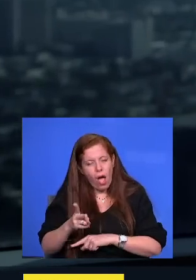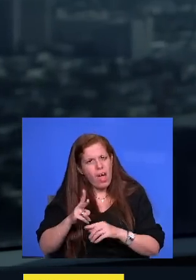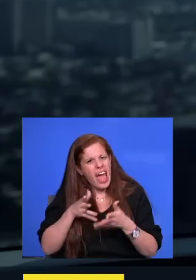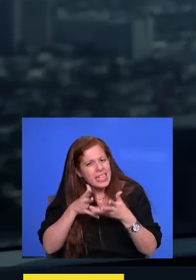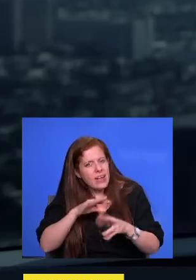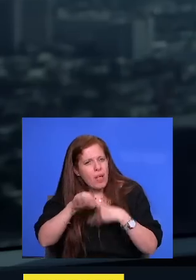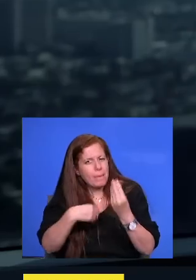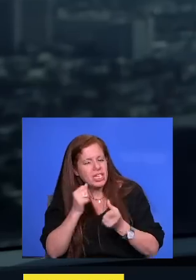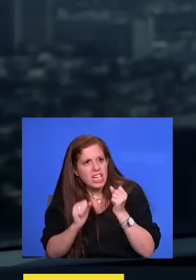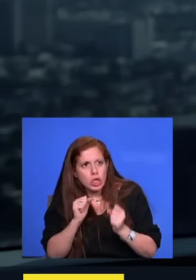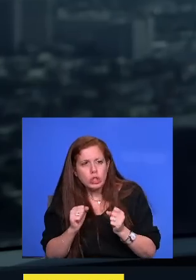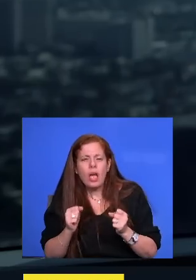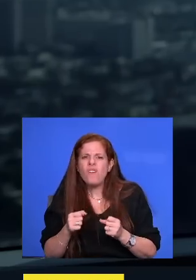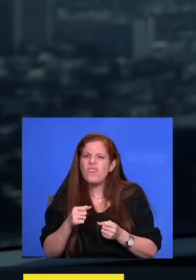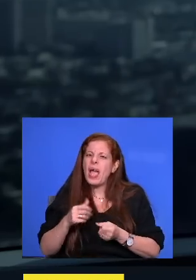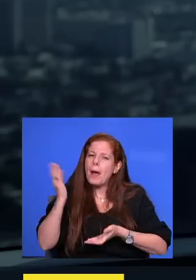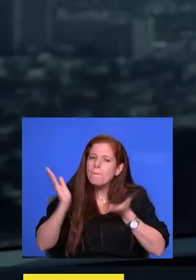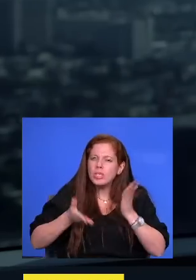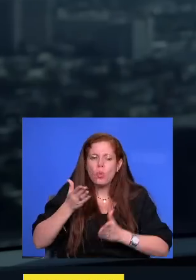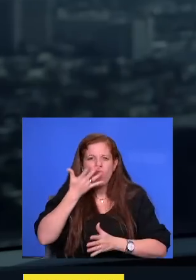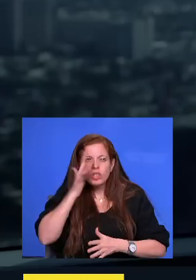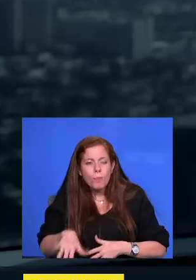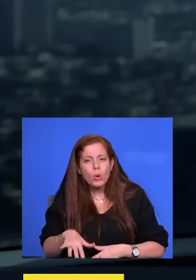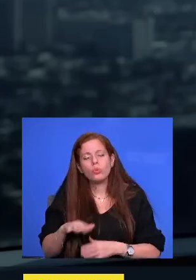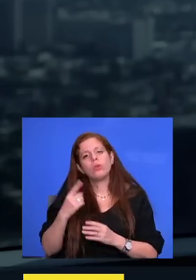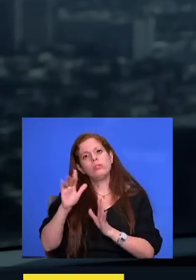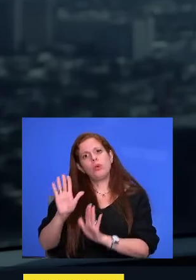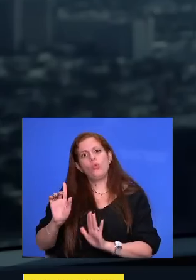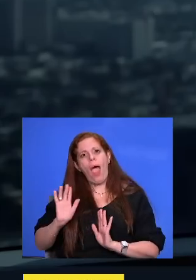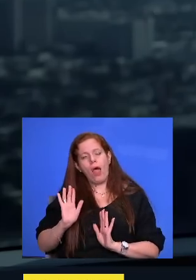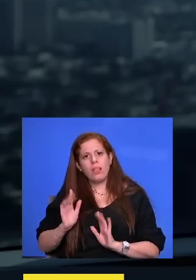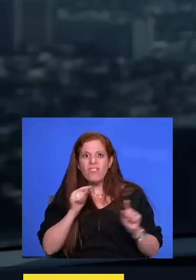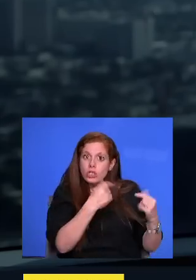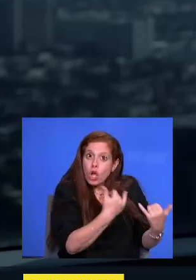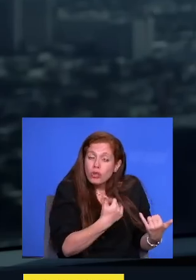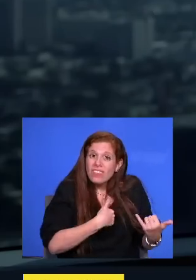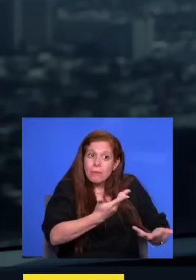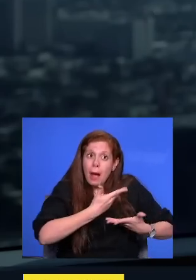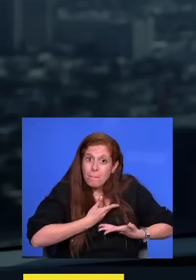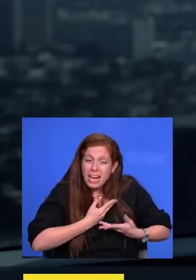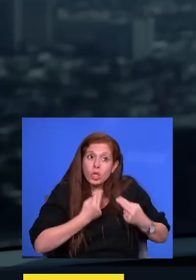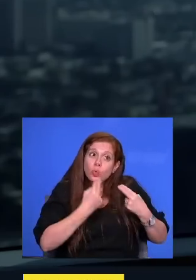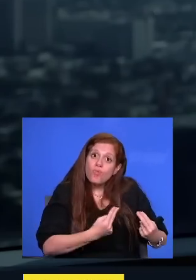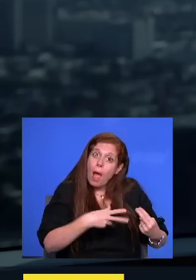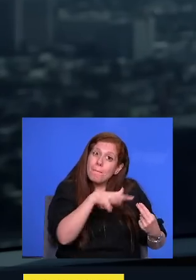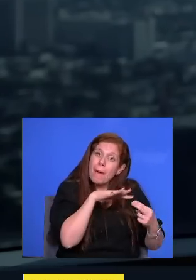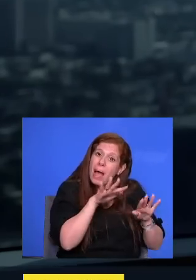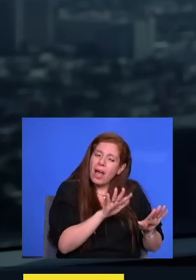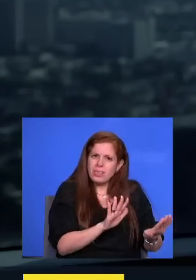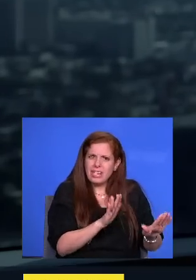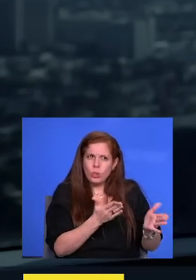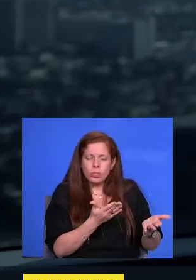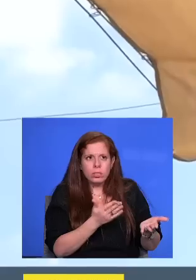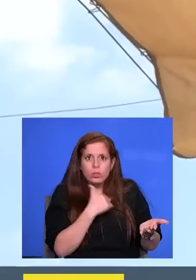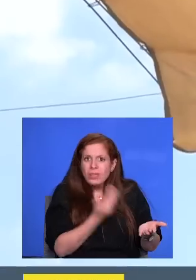קשה והרביצו לו והשפילו אותו, זה דבר אחד. אבל זה שעכשיו אני מקבלת תשובה ממערכת כזאת, זה יותר